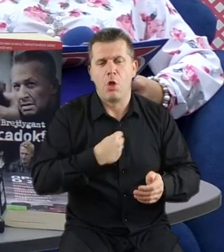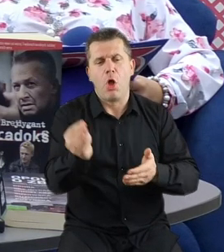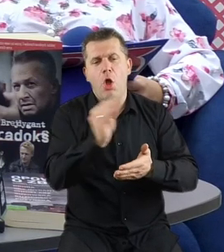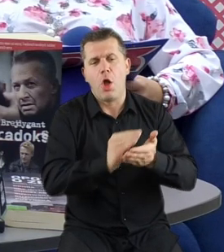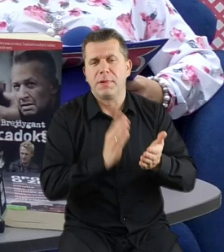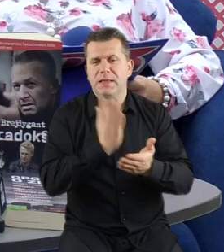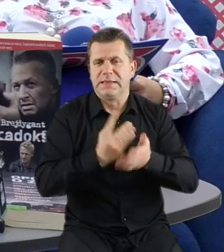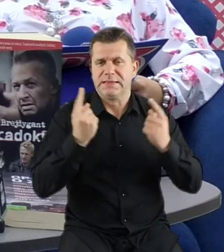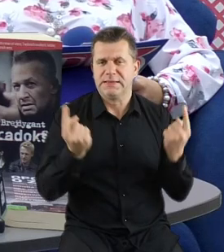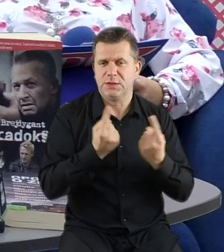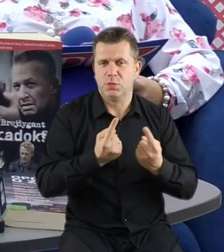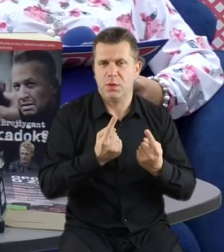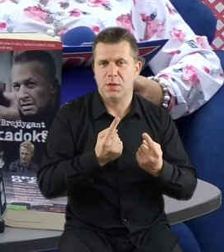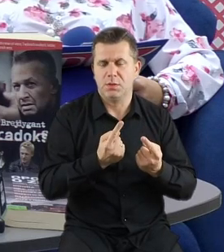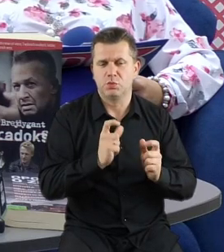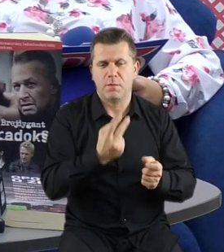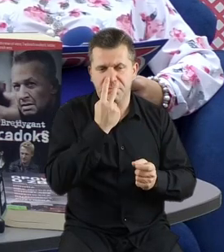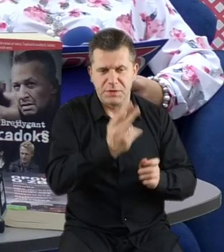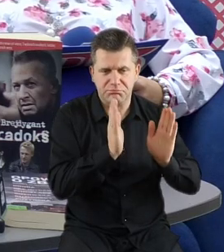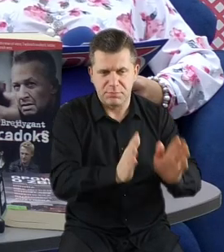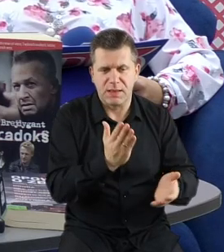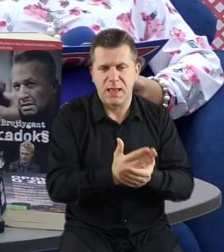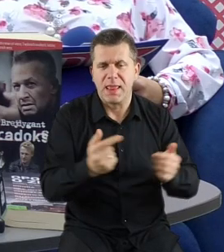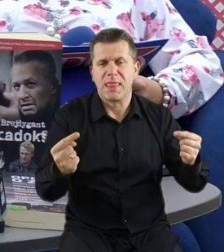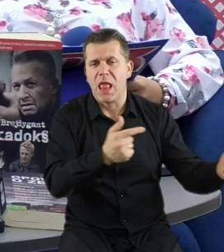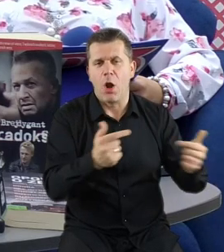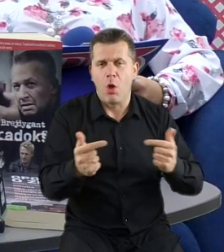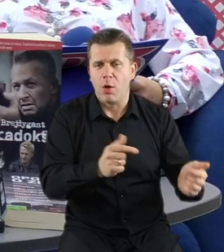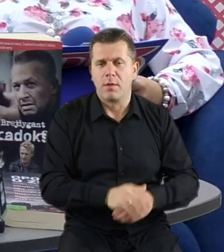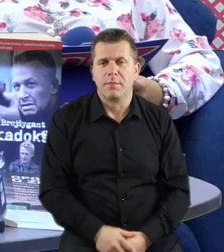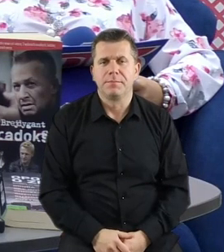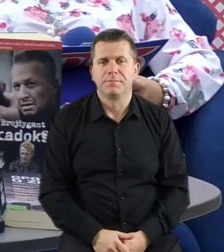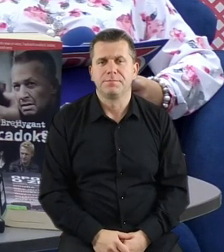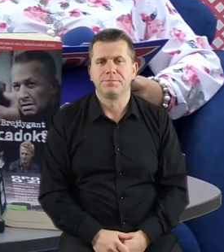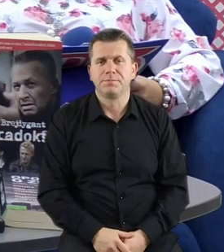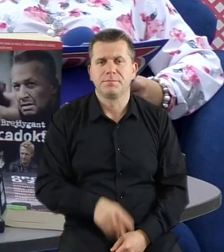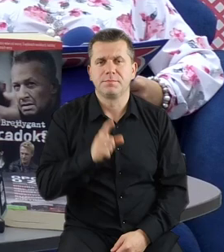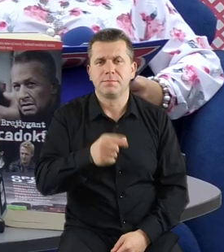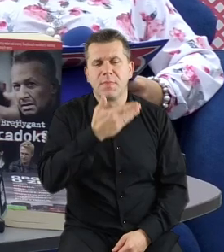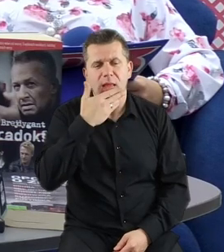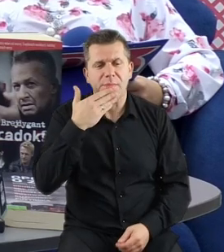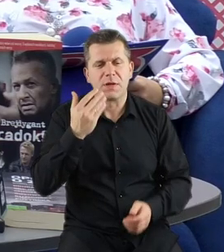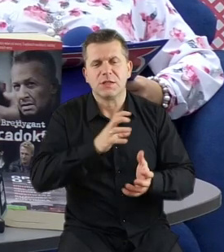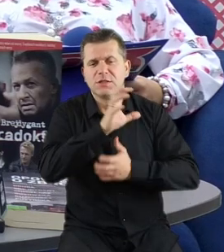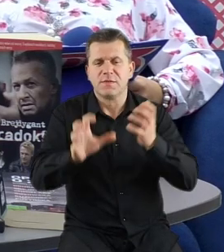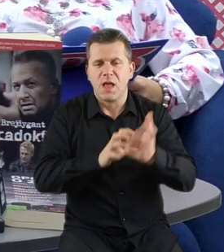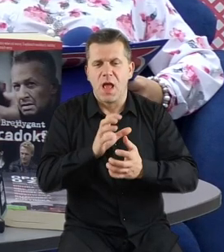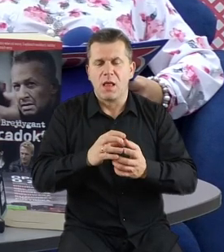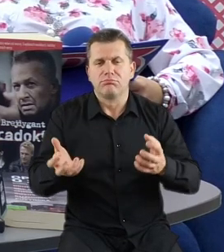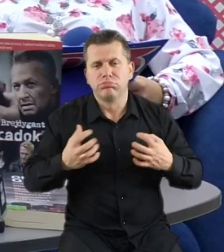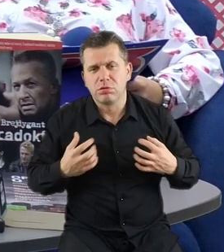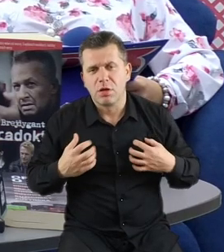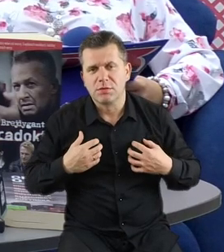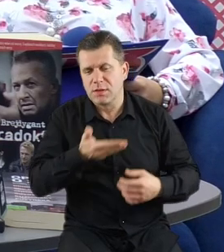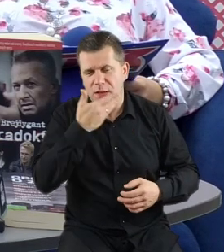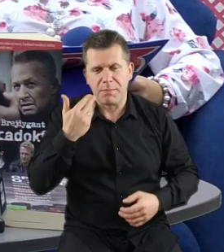tylko sytuację za staną i dialogi. Nie ma, no nie ma świata wewnętrznego, przeżyć,